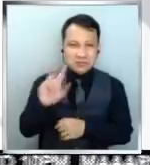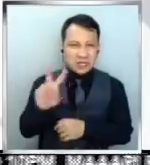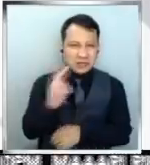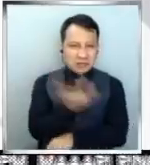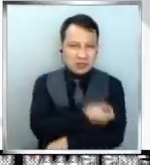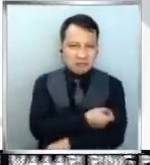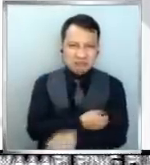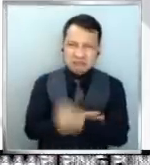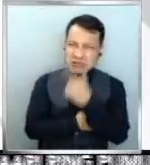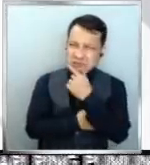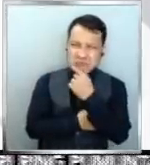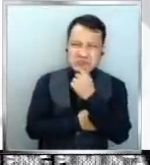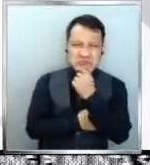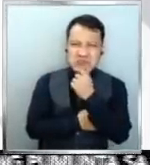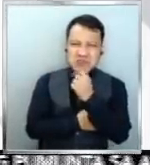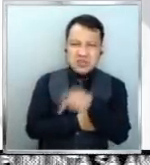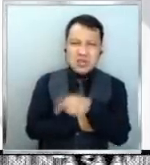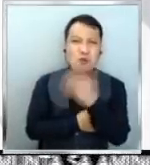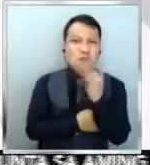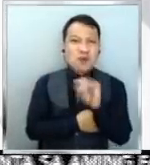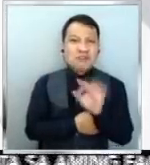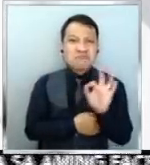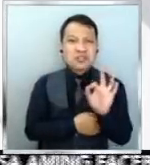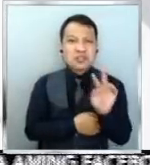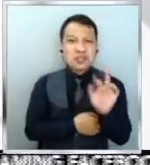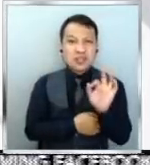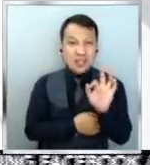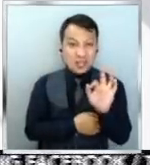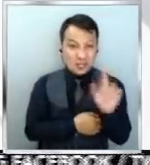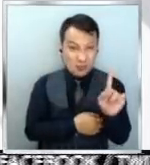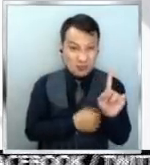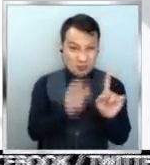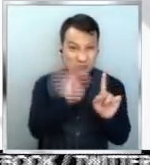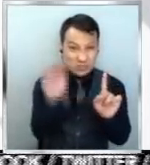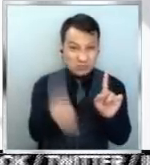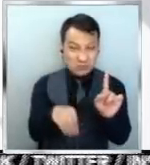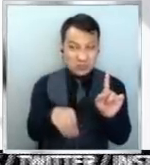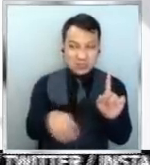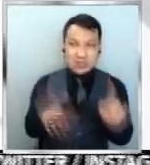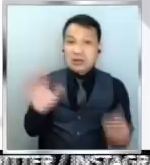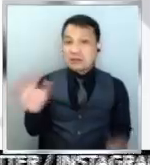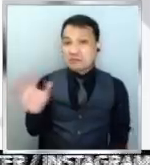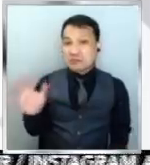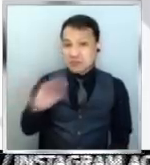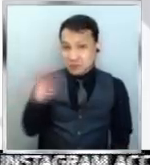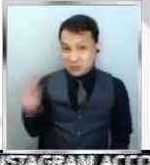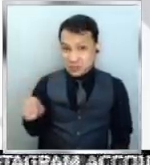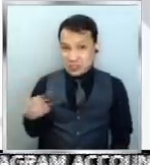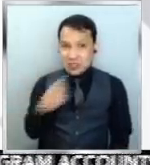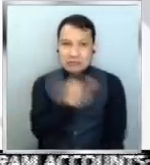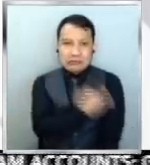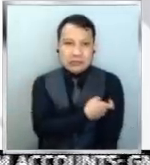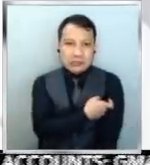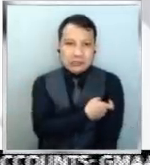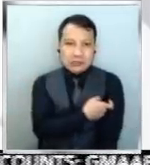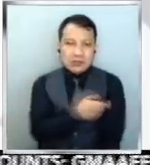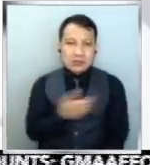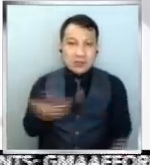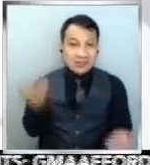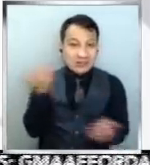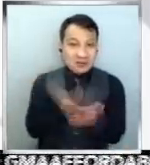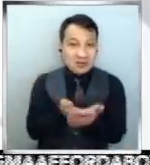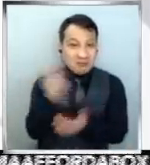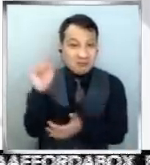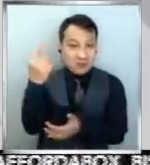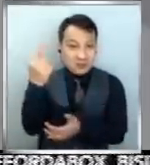Kasi doon sa 91%, almost 50 doon vaccinated by Sinovac. Kasi doon ang unang dumating na